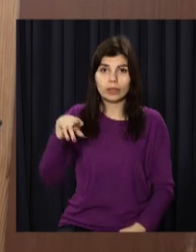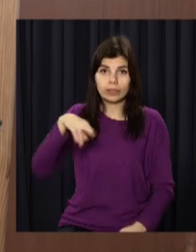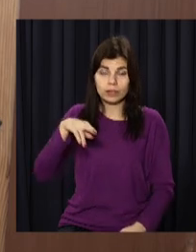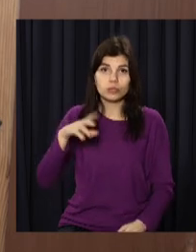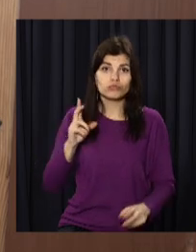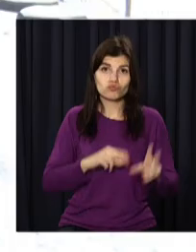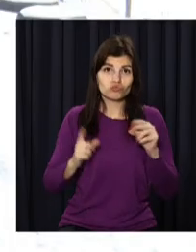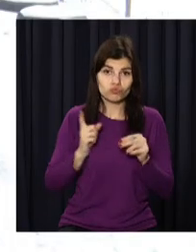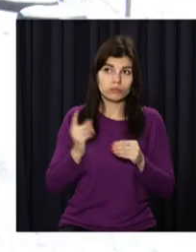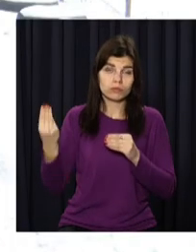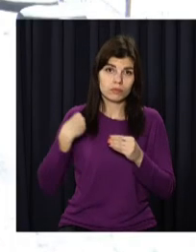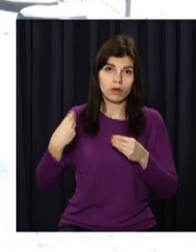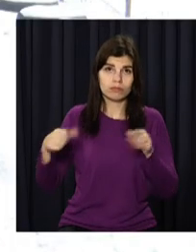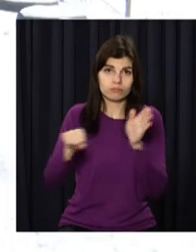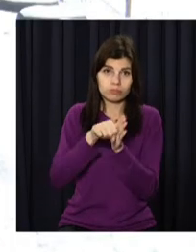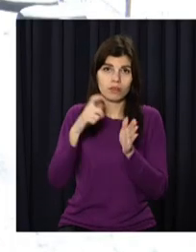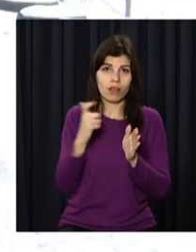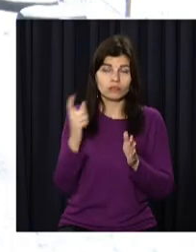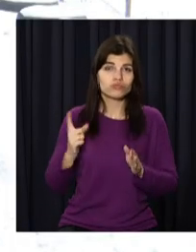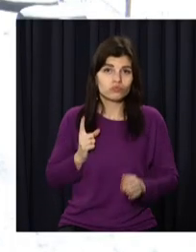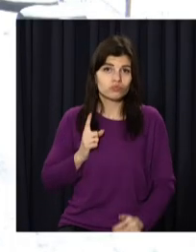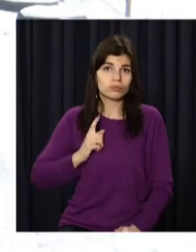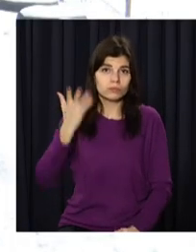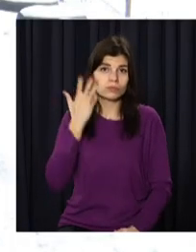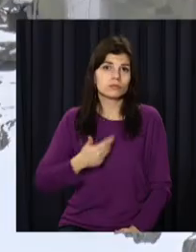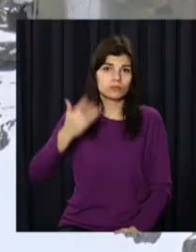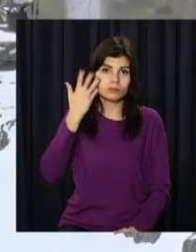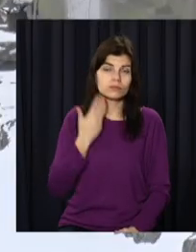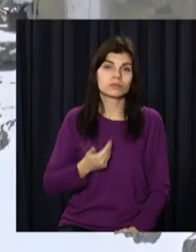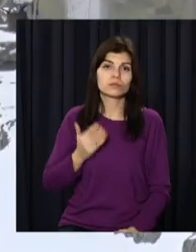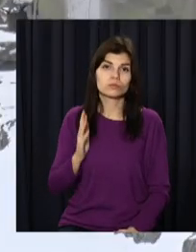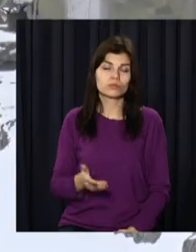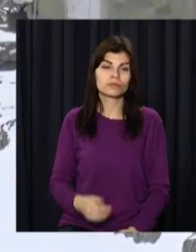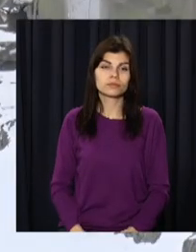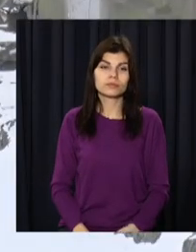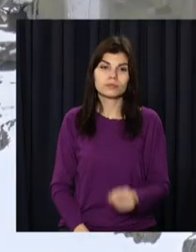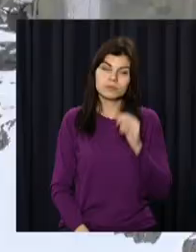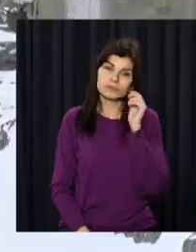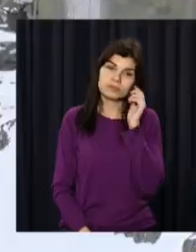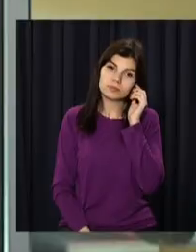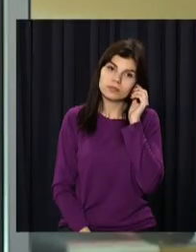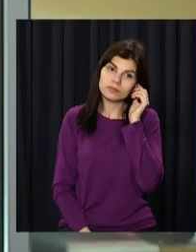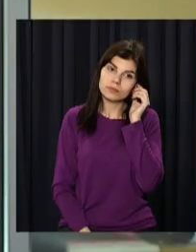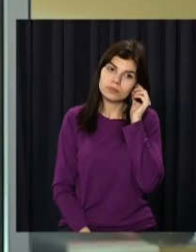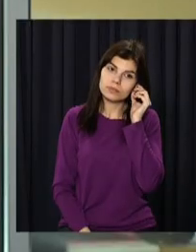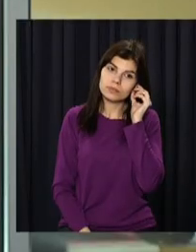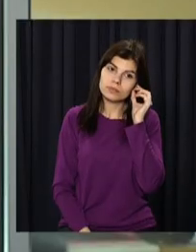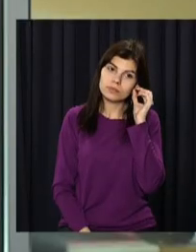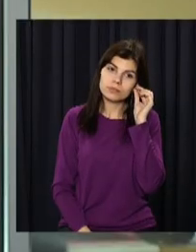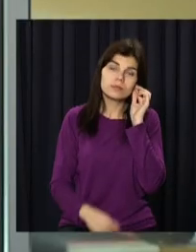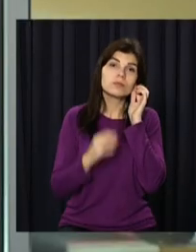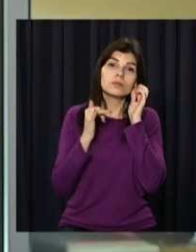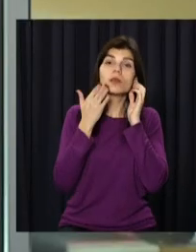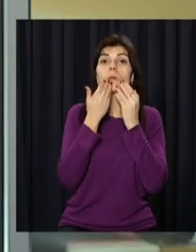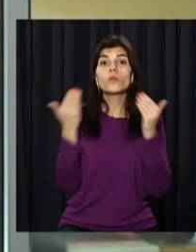їм блакитне паливо. Анастасія Вільхова, Костянтин Комих, Максим Мещеряков, Open News, телеканал «Відкритий». І